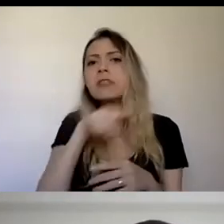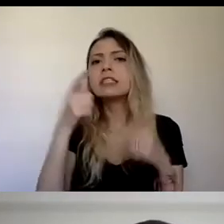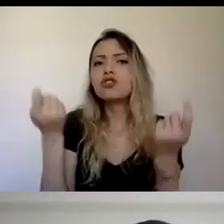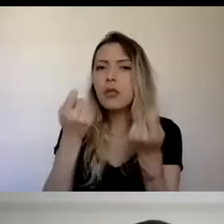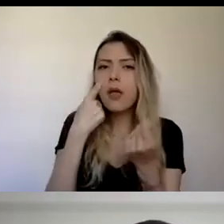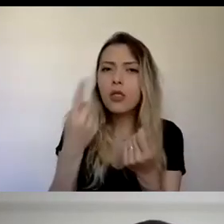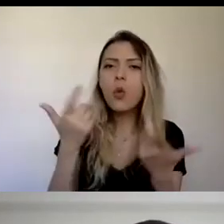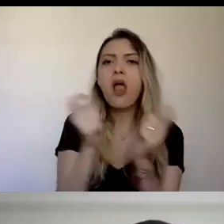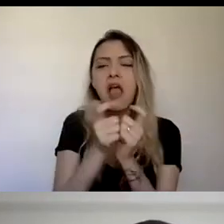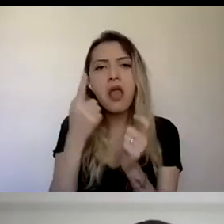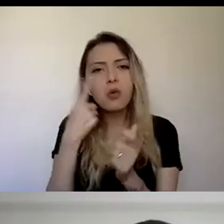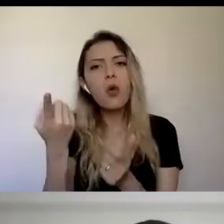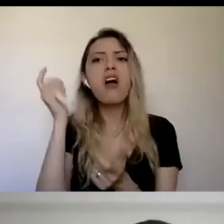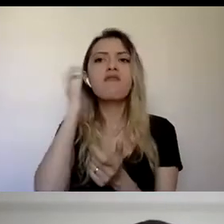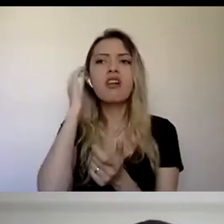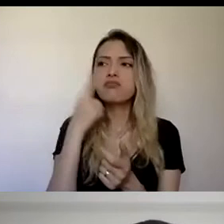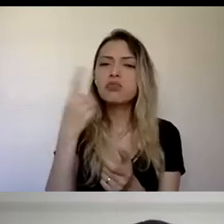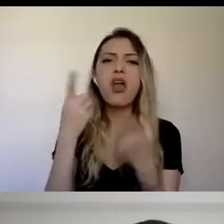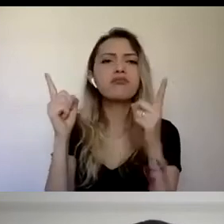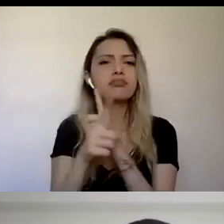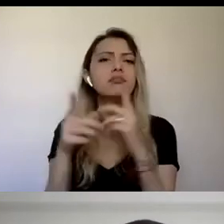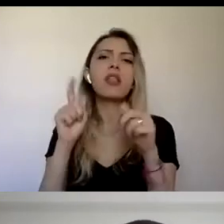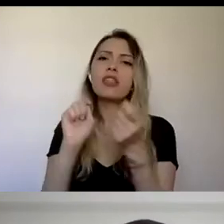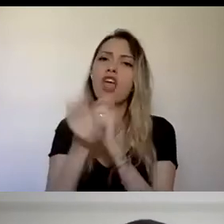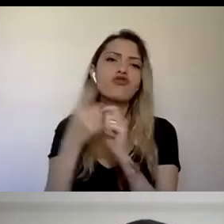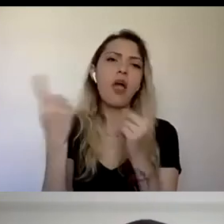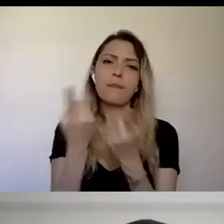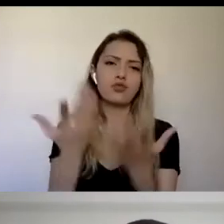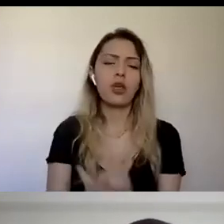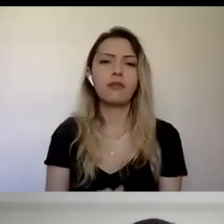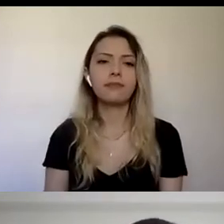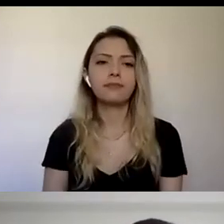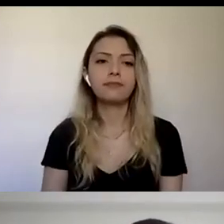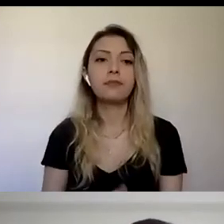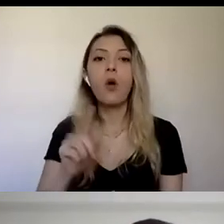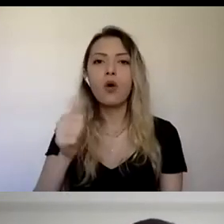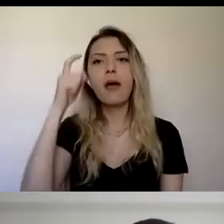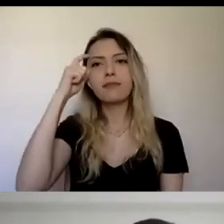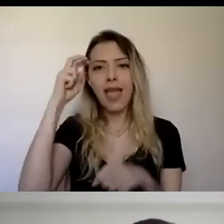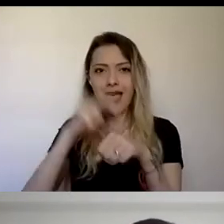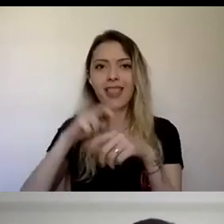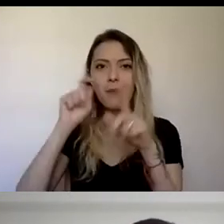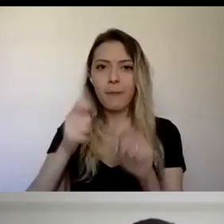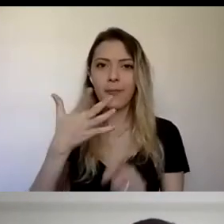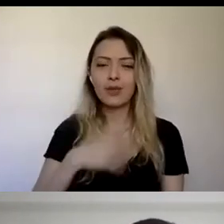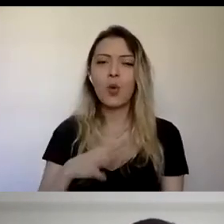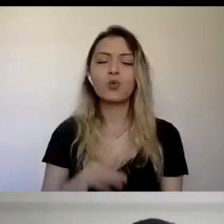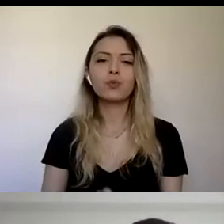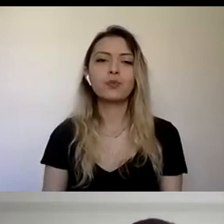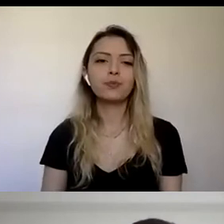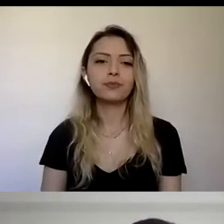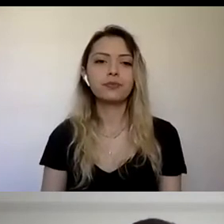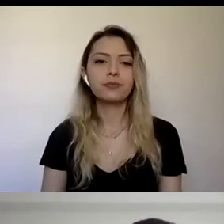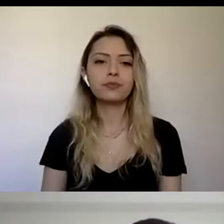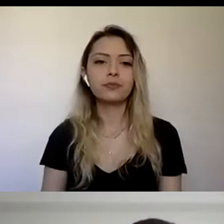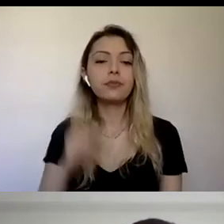yanıtla karşıya gelmek lazım. O zaman bir hatırlatma yaparak bir sonraki soruya geçelim. İzlemeye